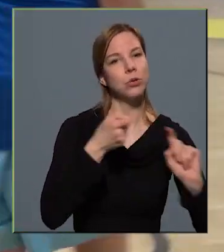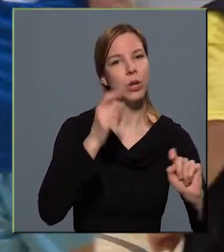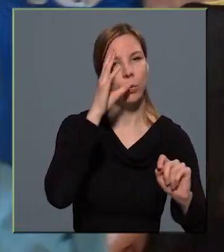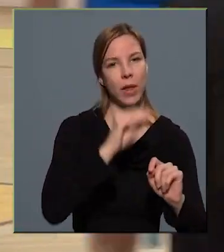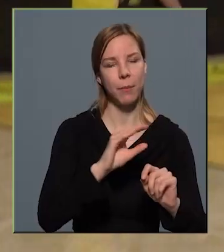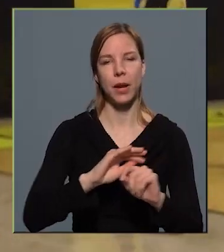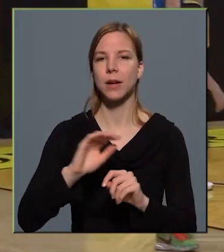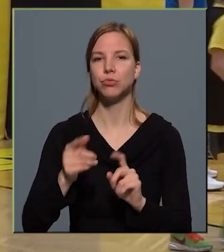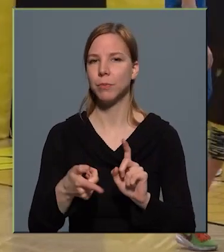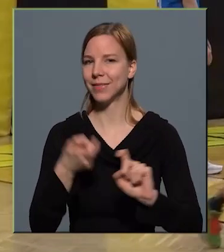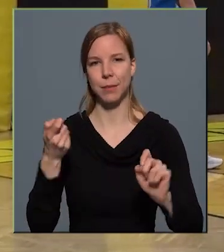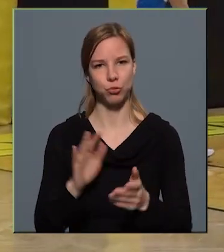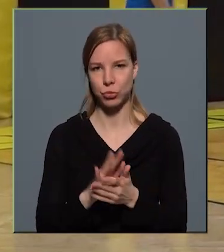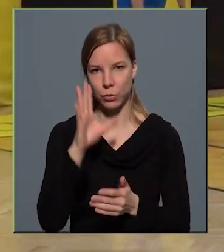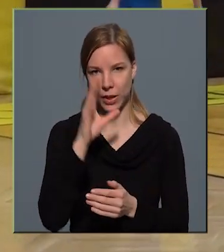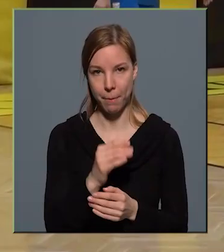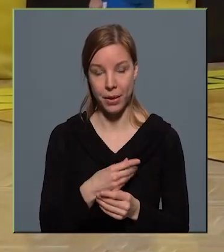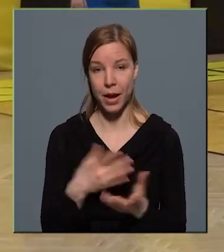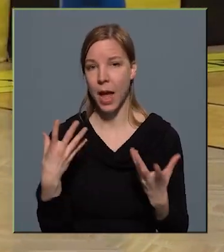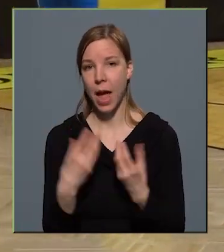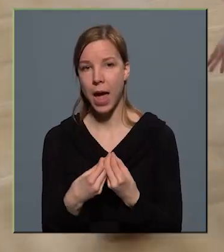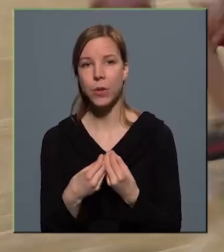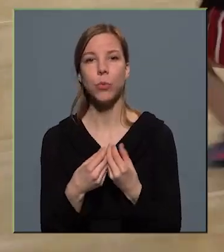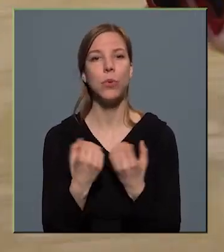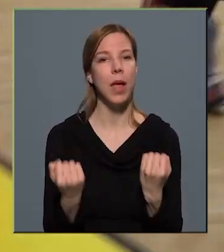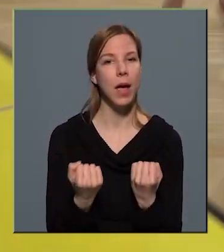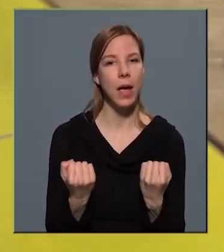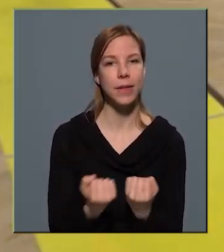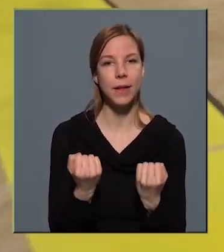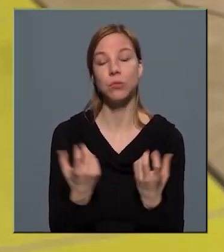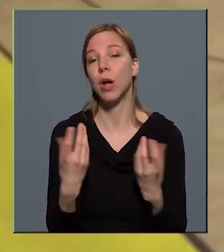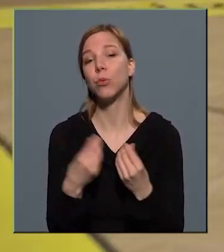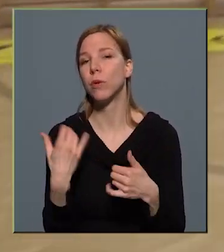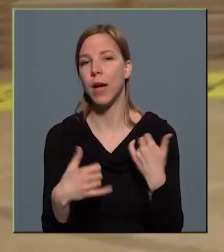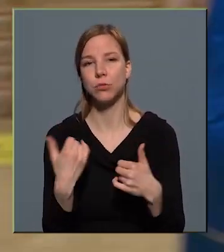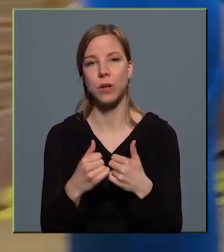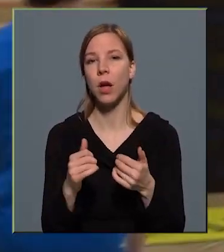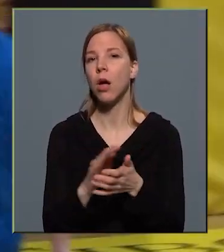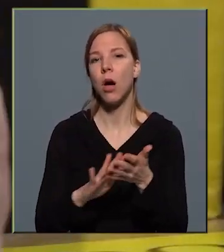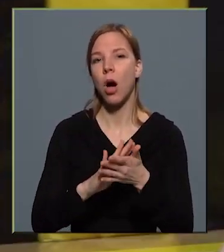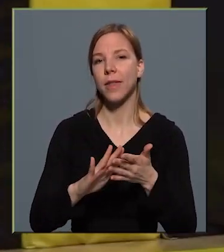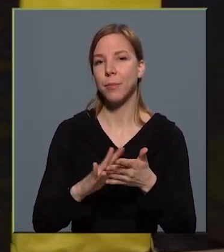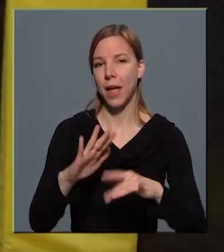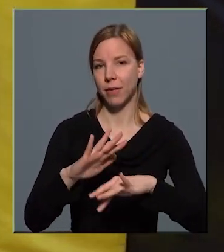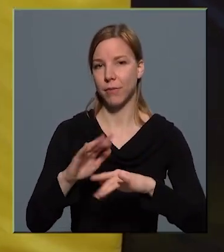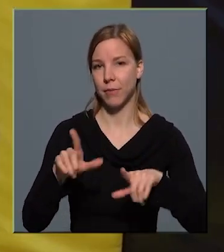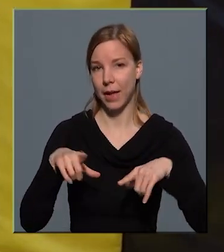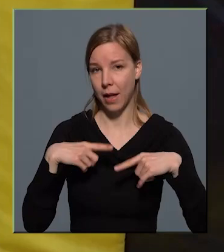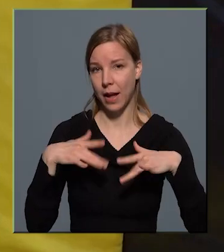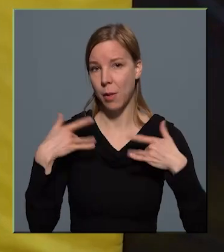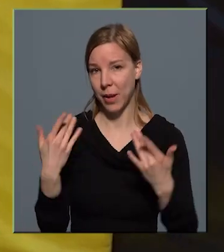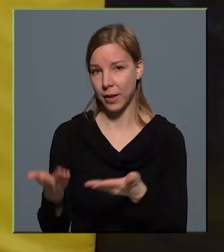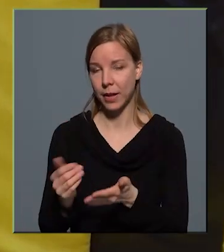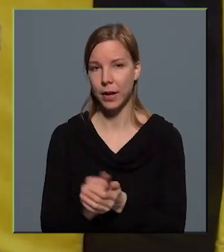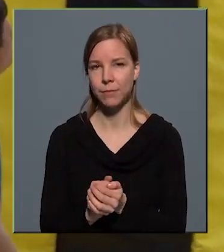emberek együtt edzése, együtt versenyzése, az milyen élmény neked? Én azt gondolom, hogy ez az